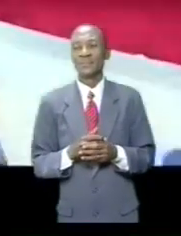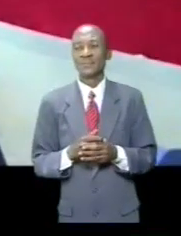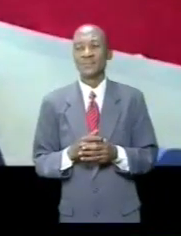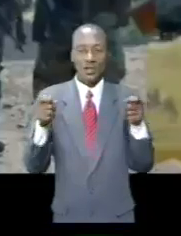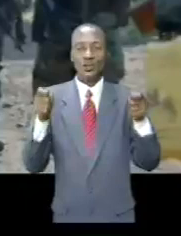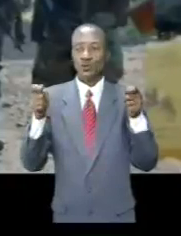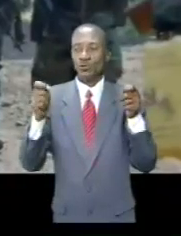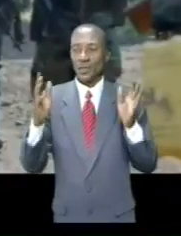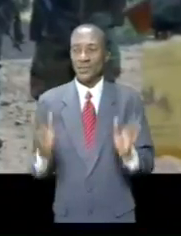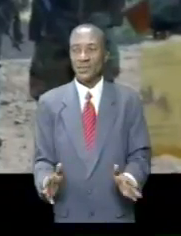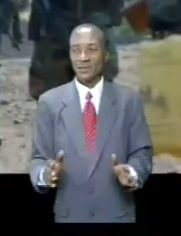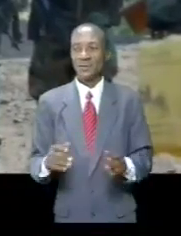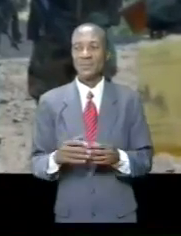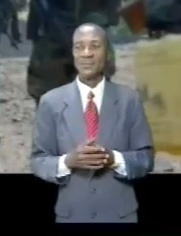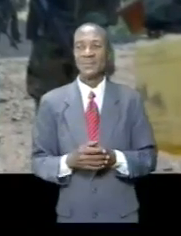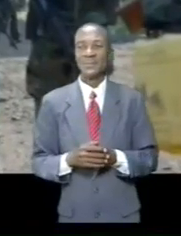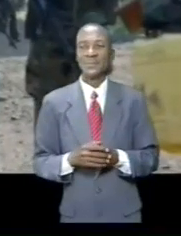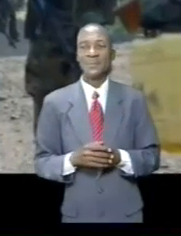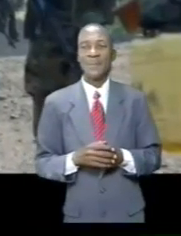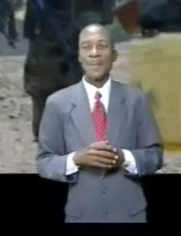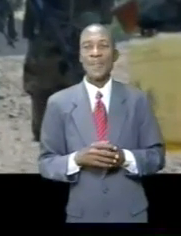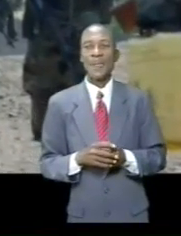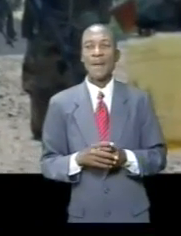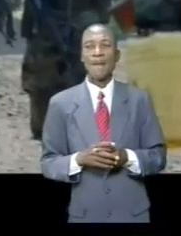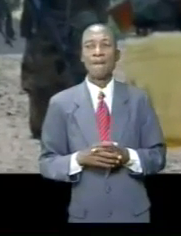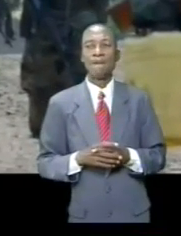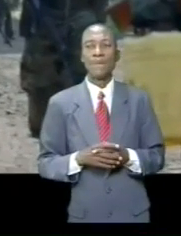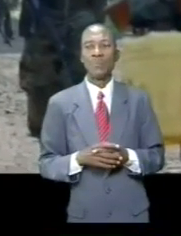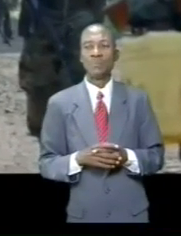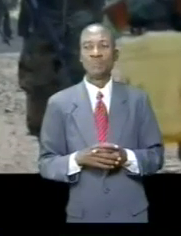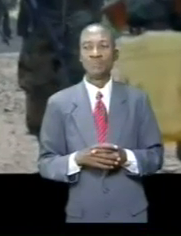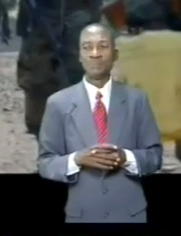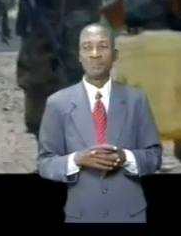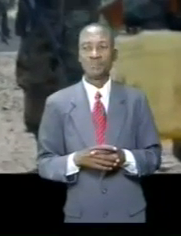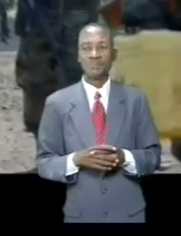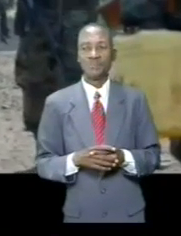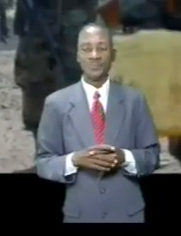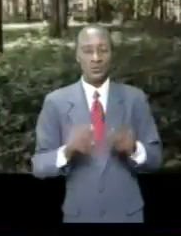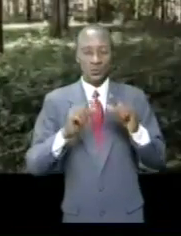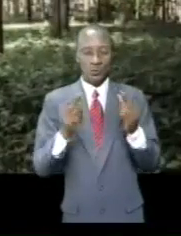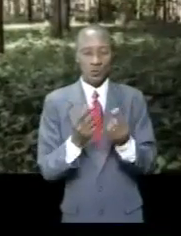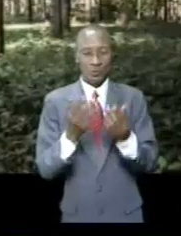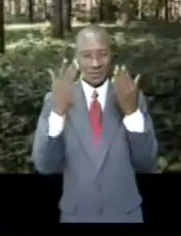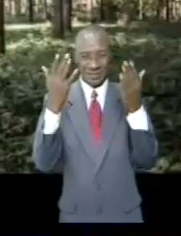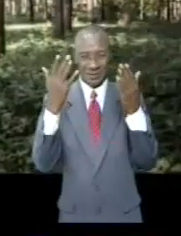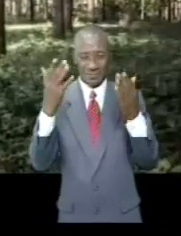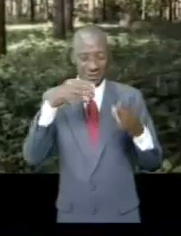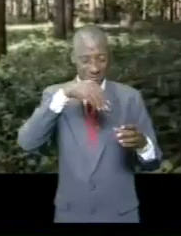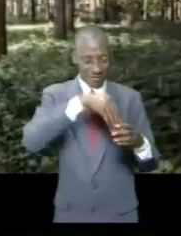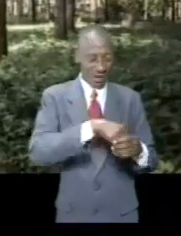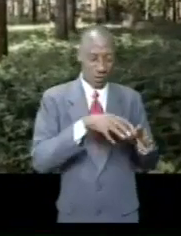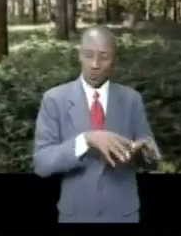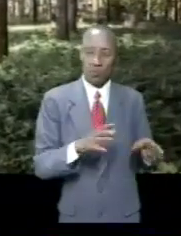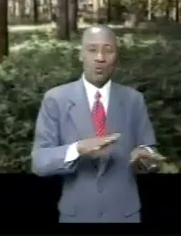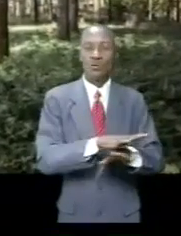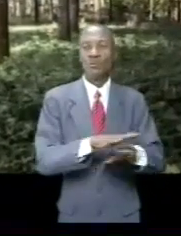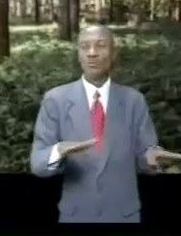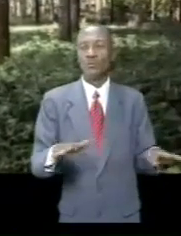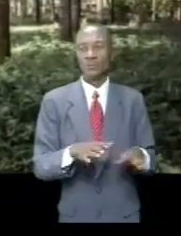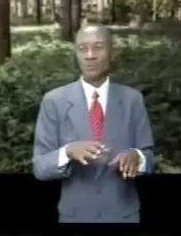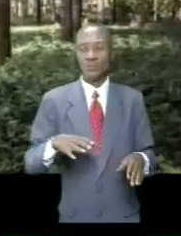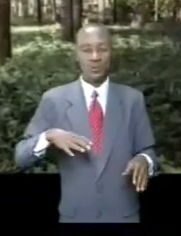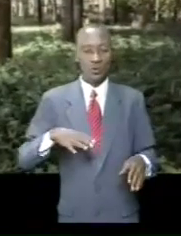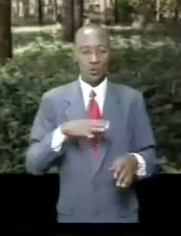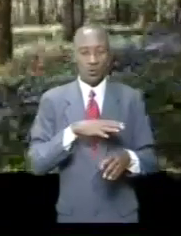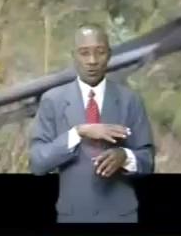RDC. À la date du 4 août 2020, il n'y a plus de troupes zambiennes sur le territoire congolais. Le comité mixte a